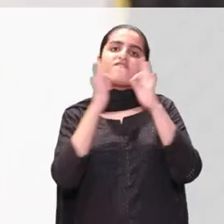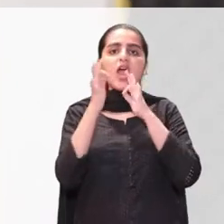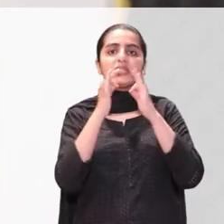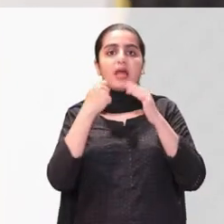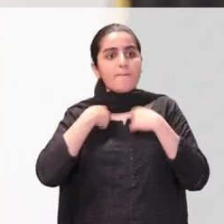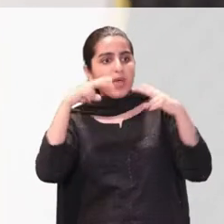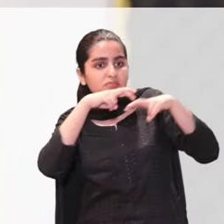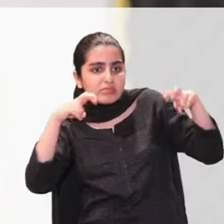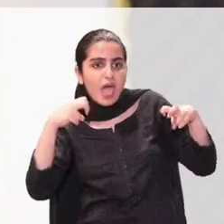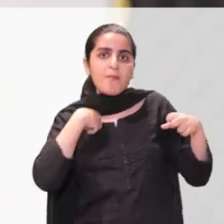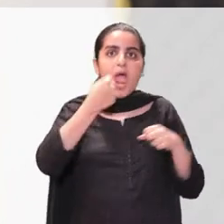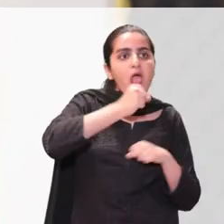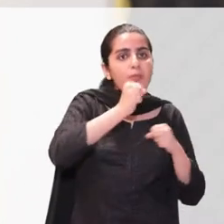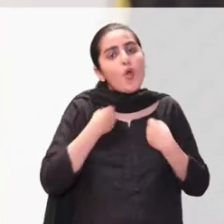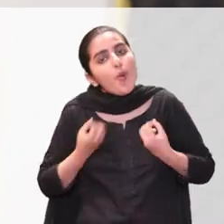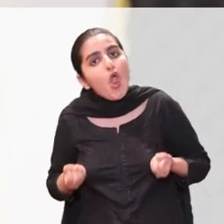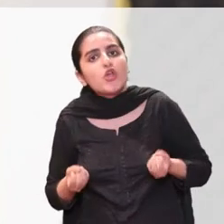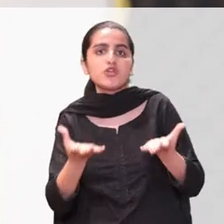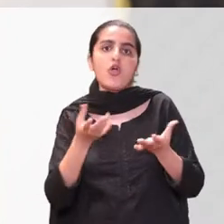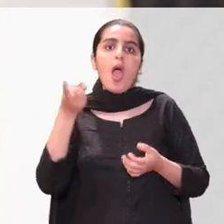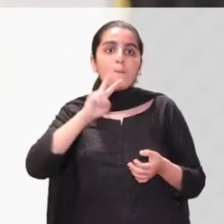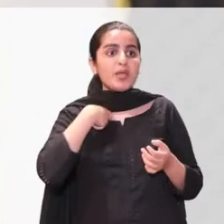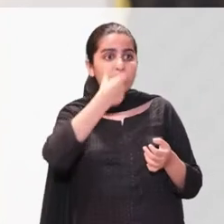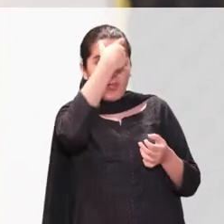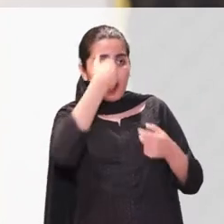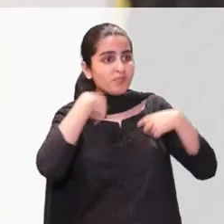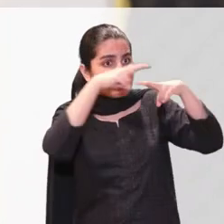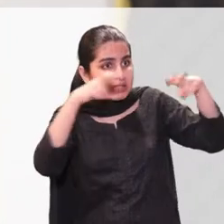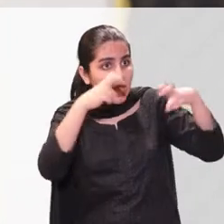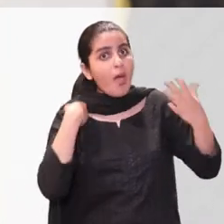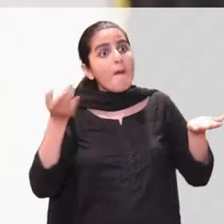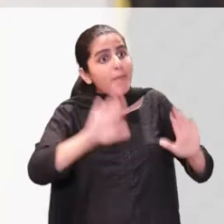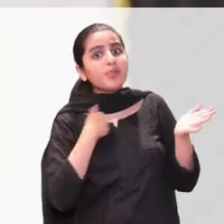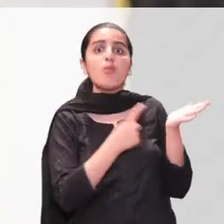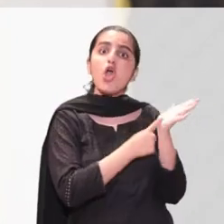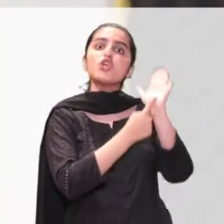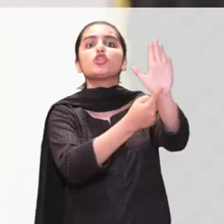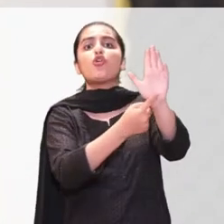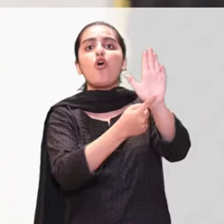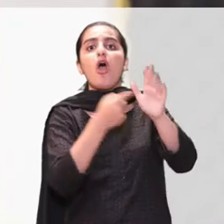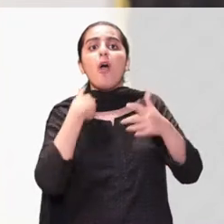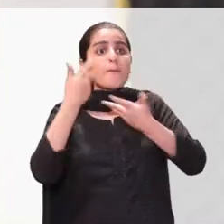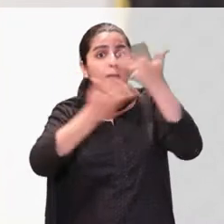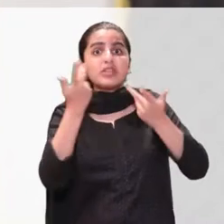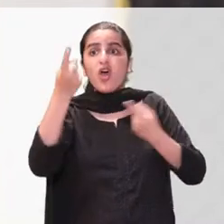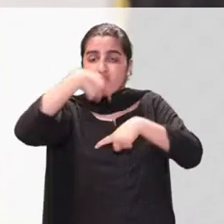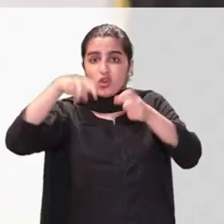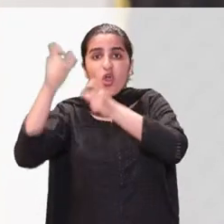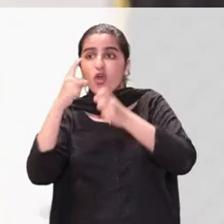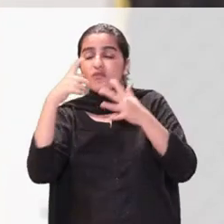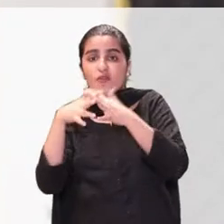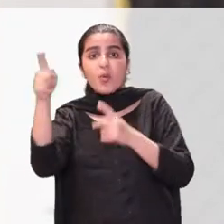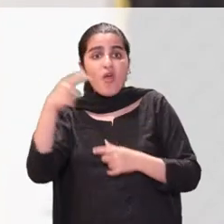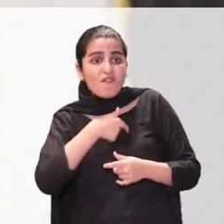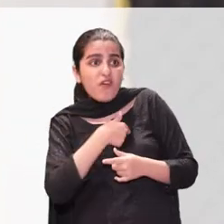क्राइम रिपोर्टर रिपोर्ट इससे वांट टो ऐड्रेस के नैक रोल होता क्या है और कंप्यूटर पर फोन कहां पर नहीं आता